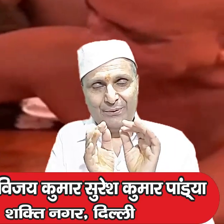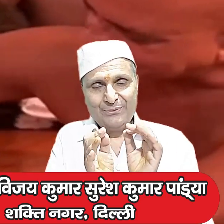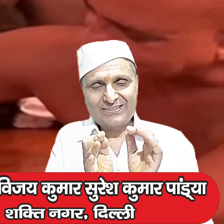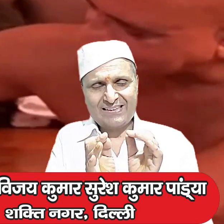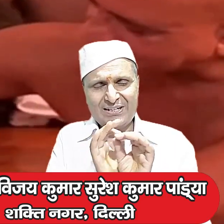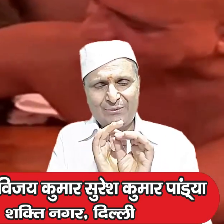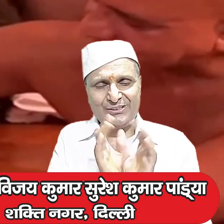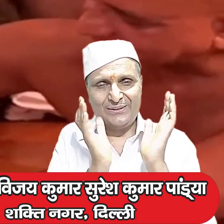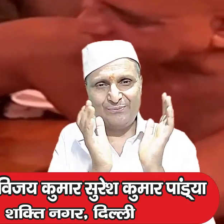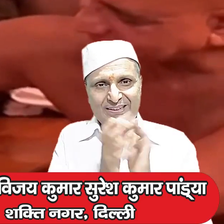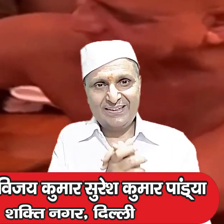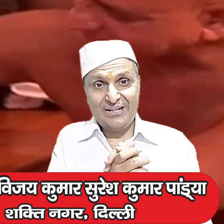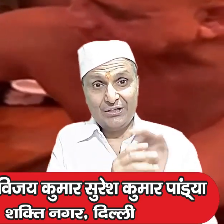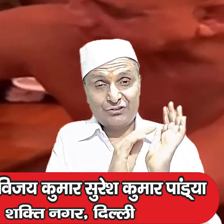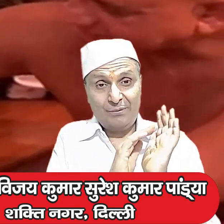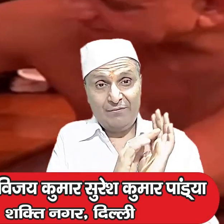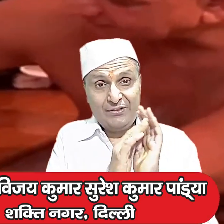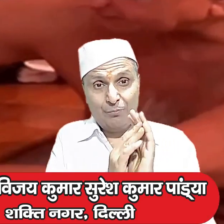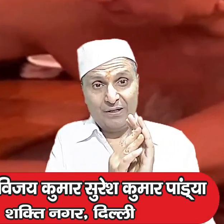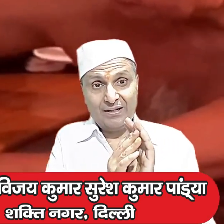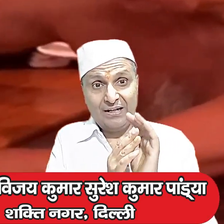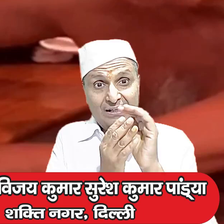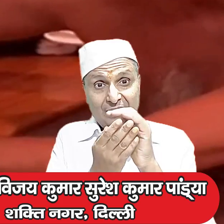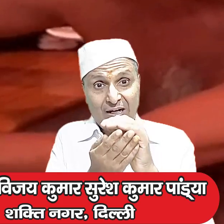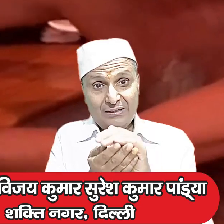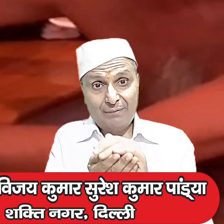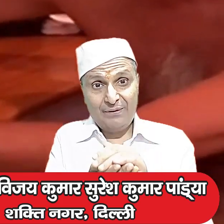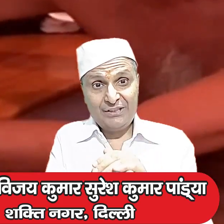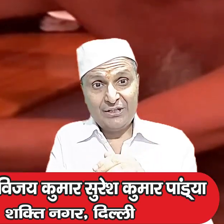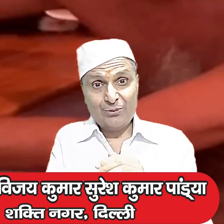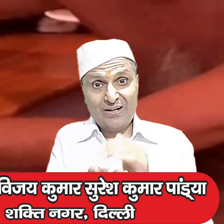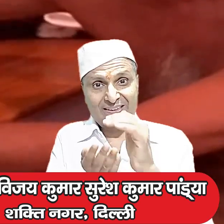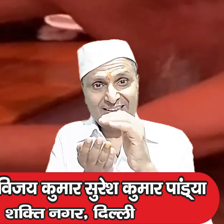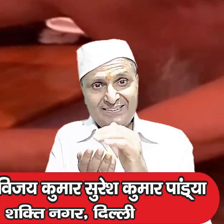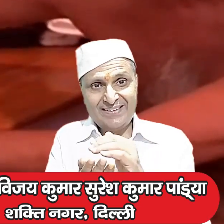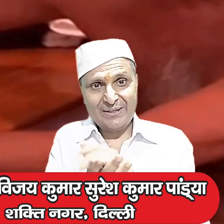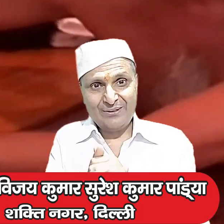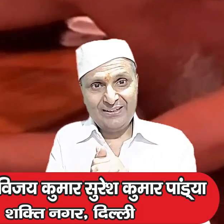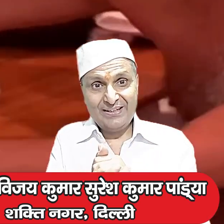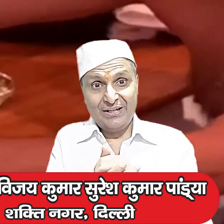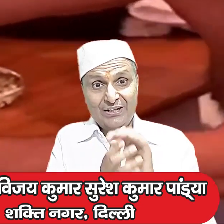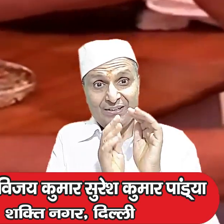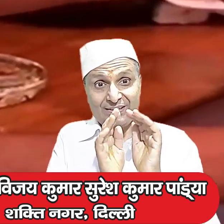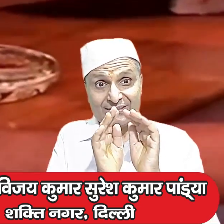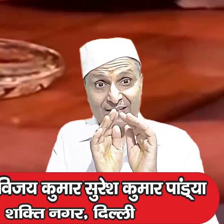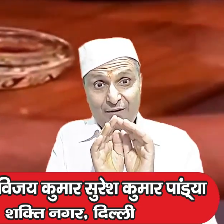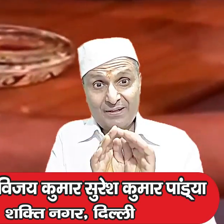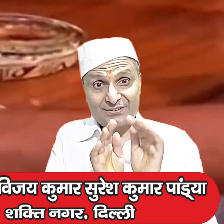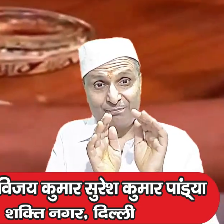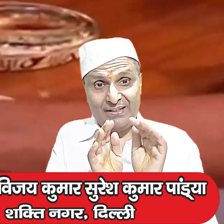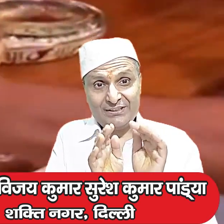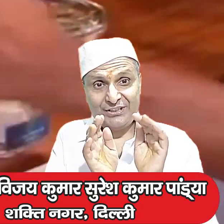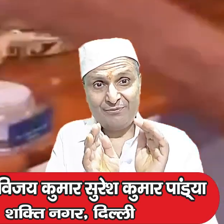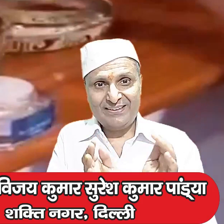मुनिषी पीयूष सागर ने कुशल रूप से। सभी वेदियों पर अभिषेक हुआ, शांति धारा हुई, यहां